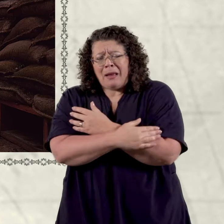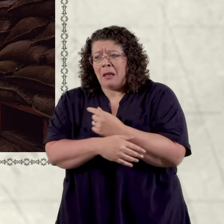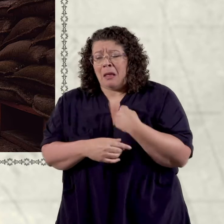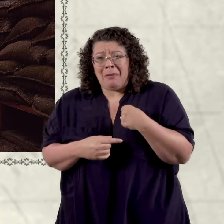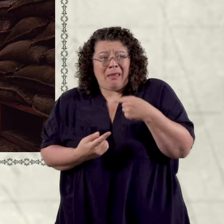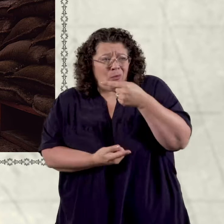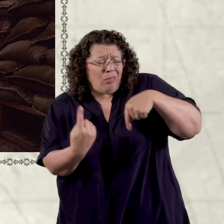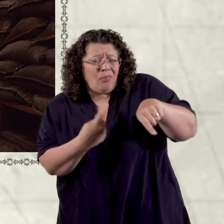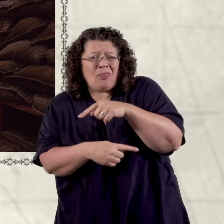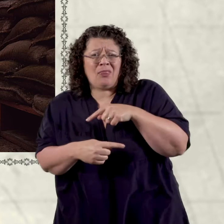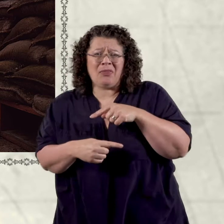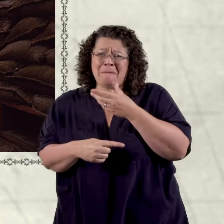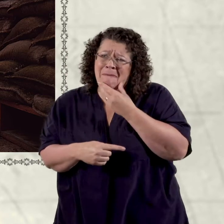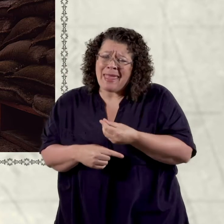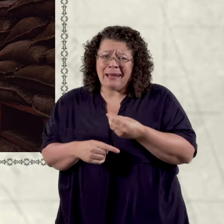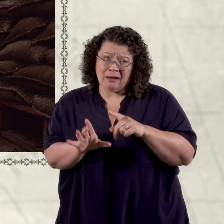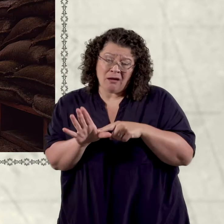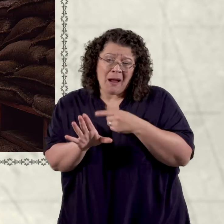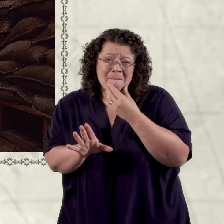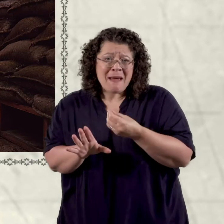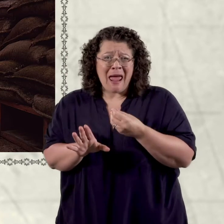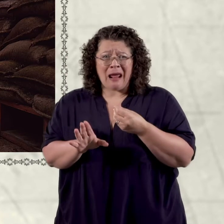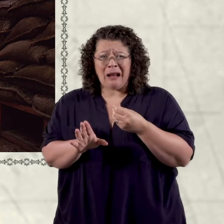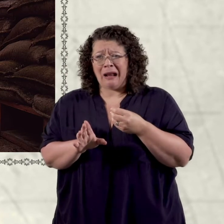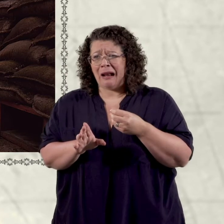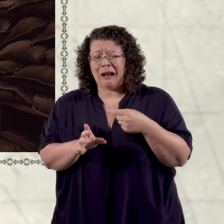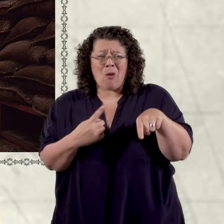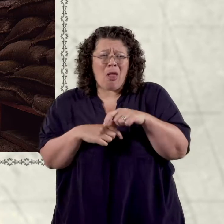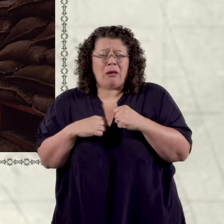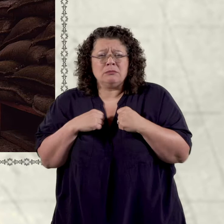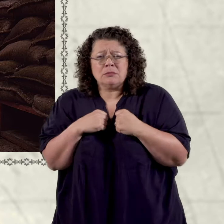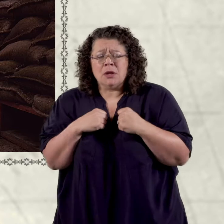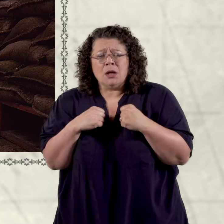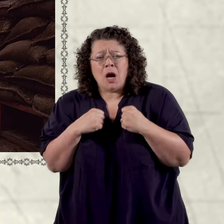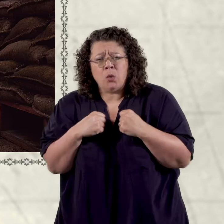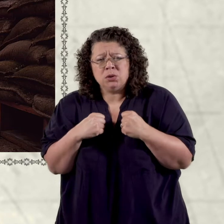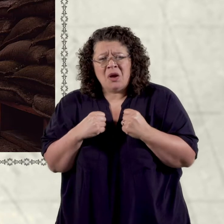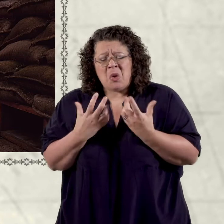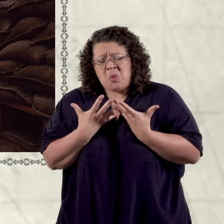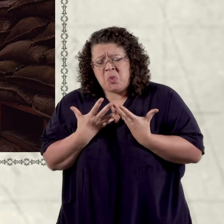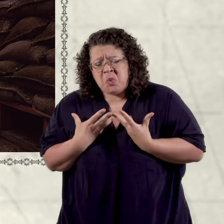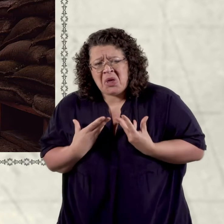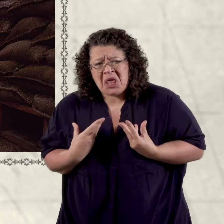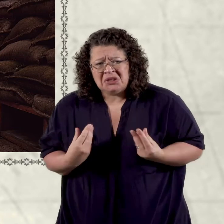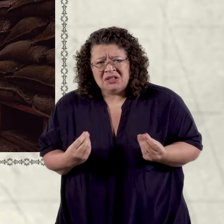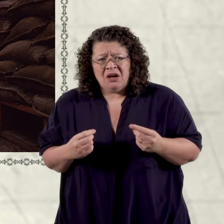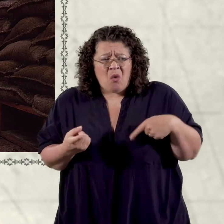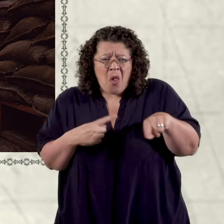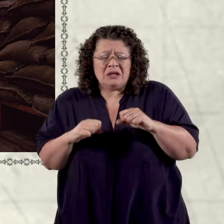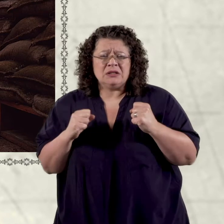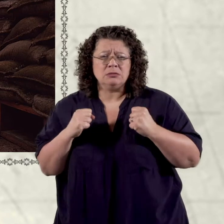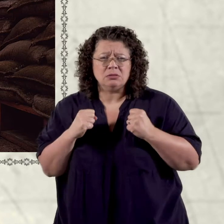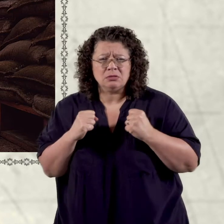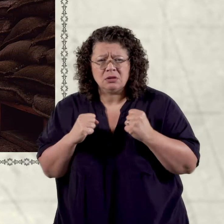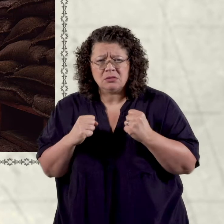ifanc. Bechgyn ifanc digon tebyg i mi yn gorfod eistedd mewn ffosydd oer